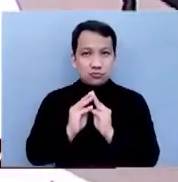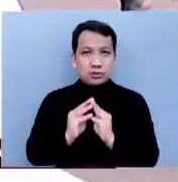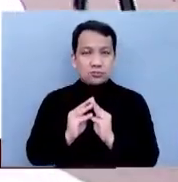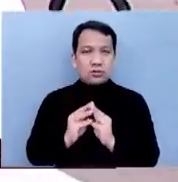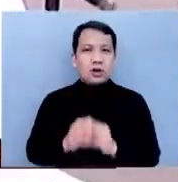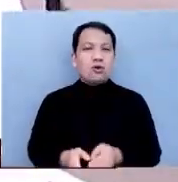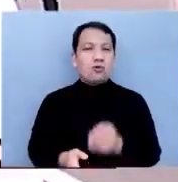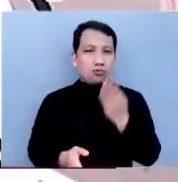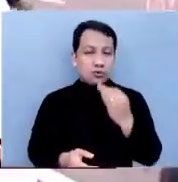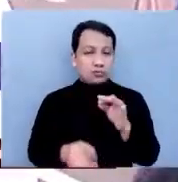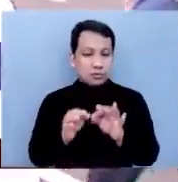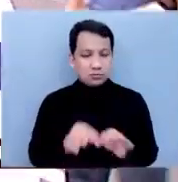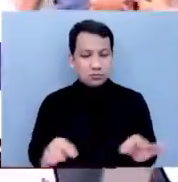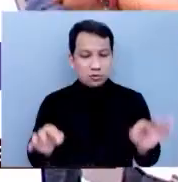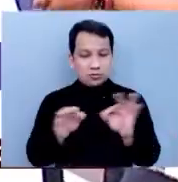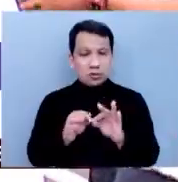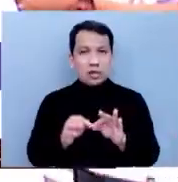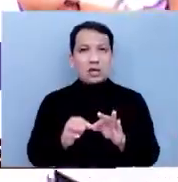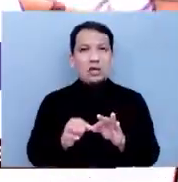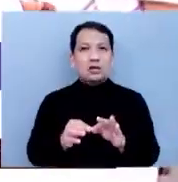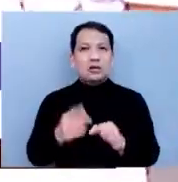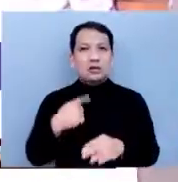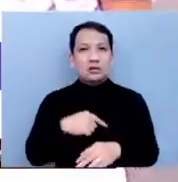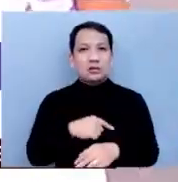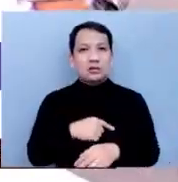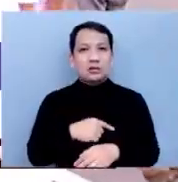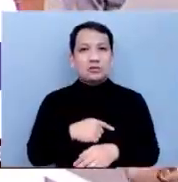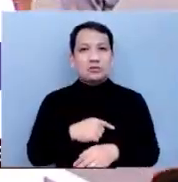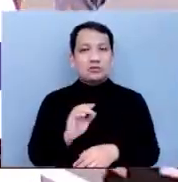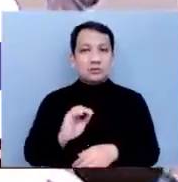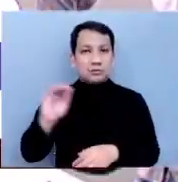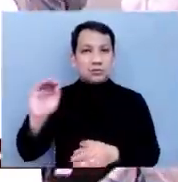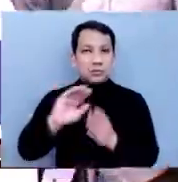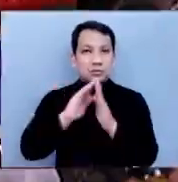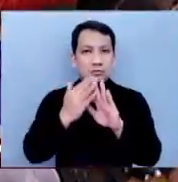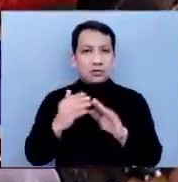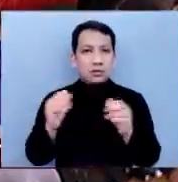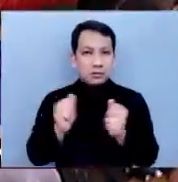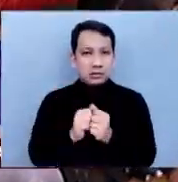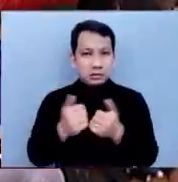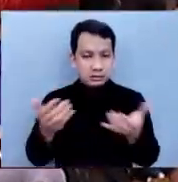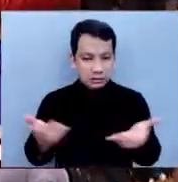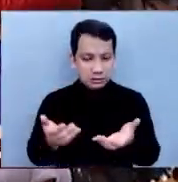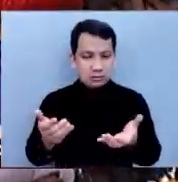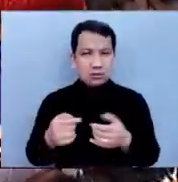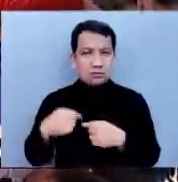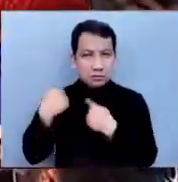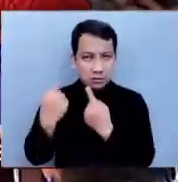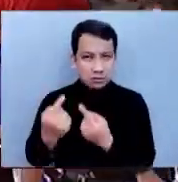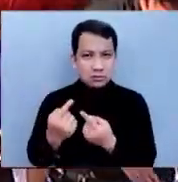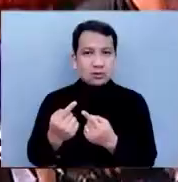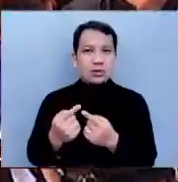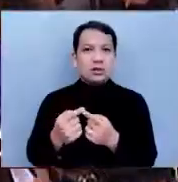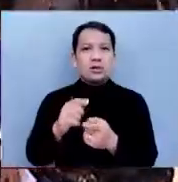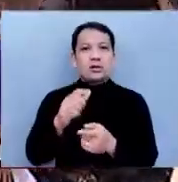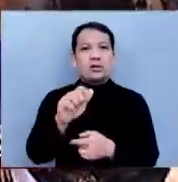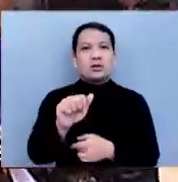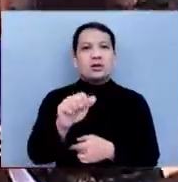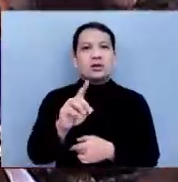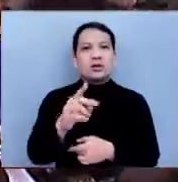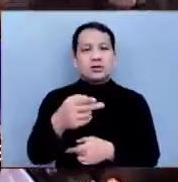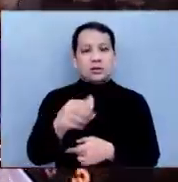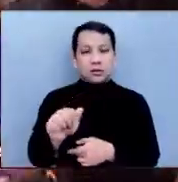in our Prophet Muhammad SAW, peace be upon him, ito yung isa sa sinabi niya na during Eid al-Fitr, Eid al-Adha, hindi po sa close